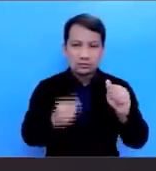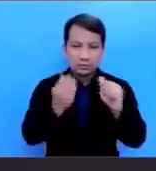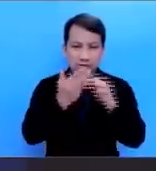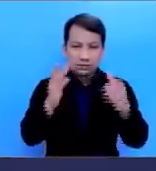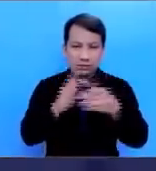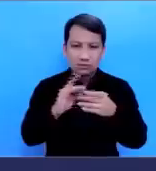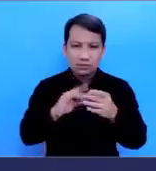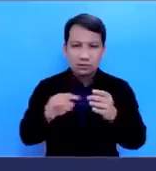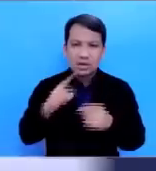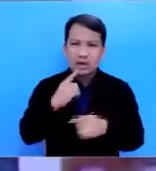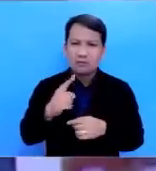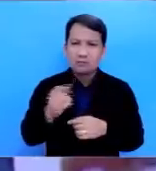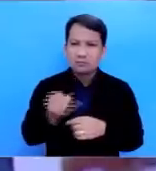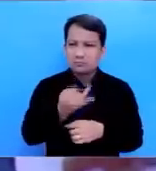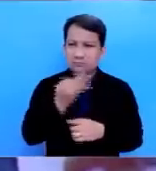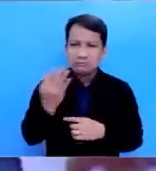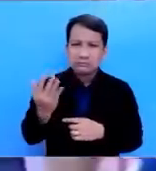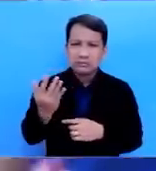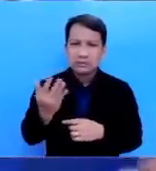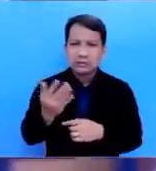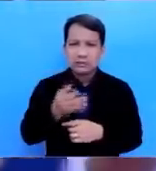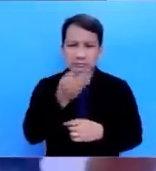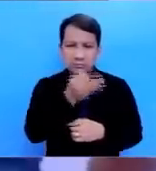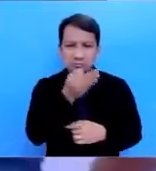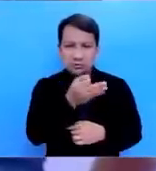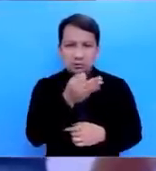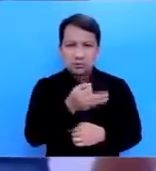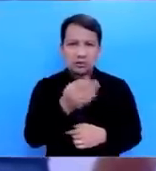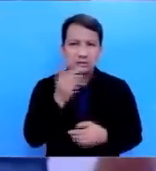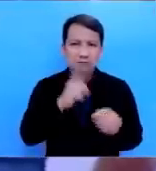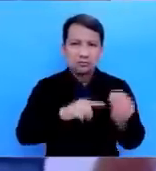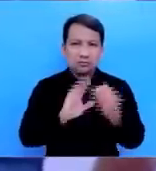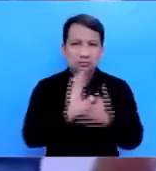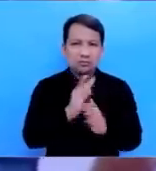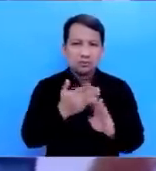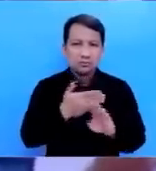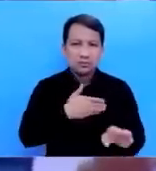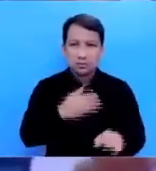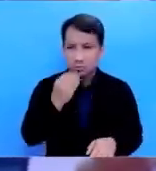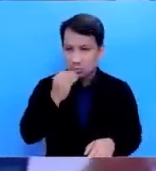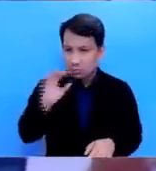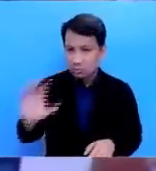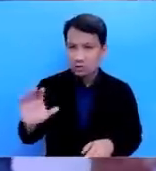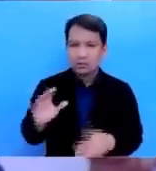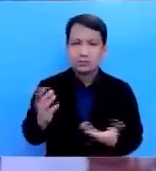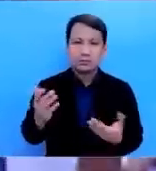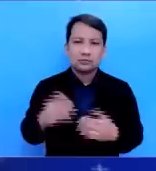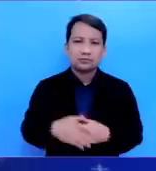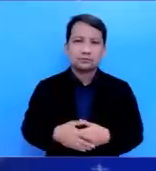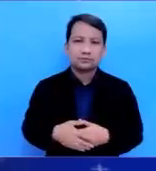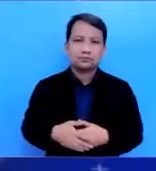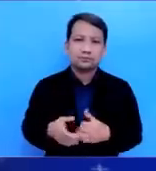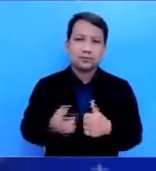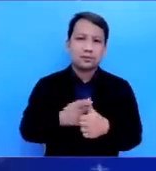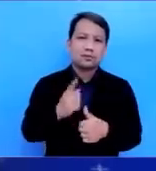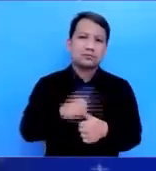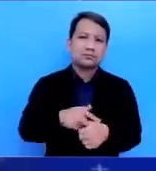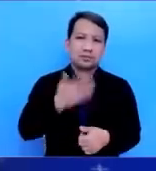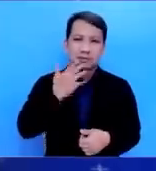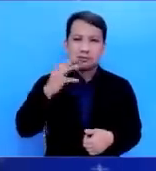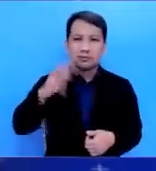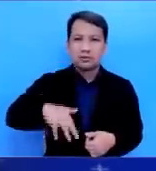Casajeros, ilang beses pa siyang pinagmumura ni Coach Garcia bago siya duraan nito. Ito yung pinaka-worst